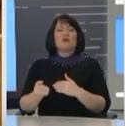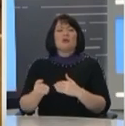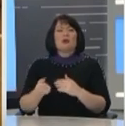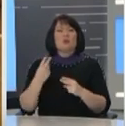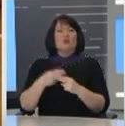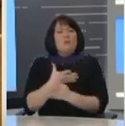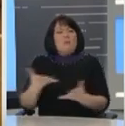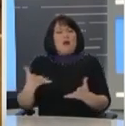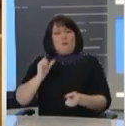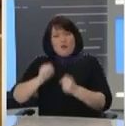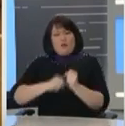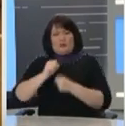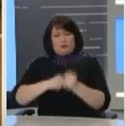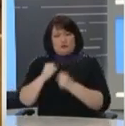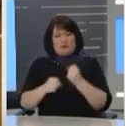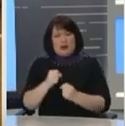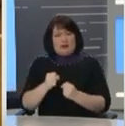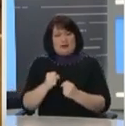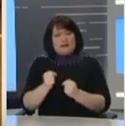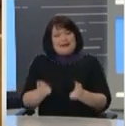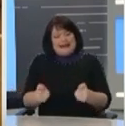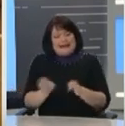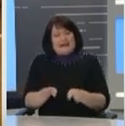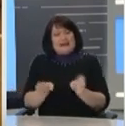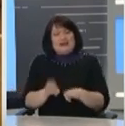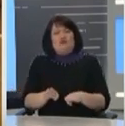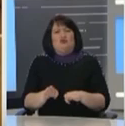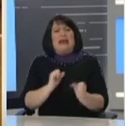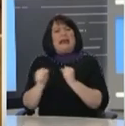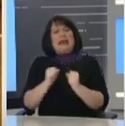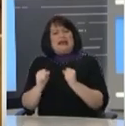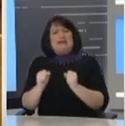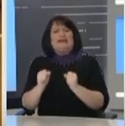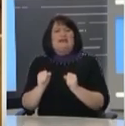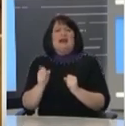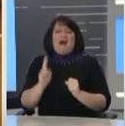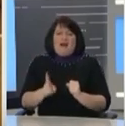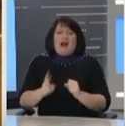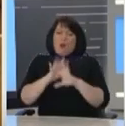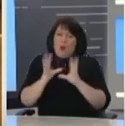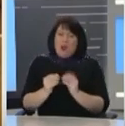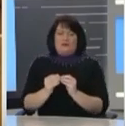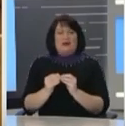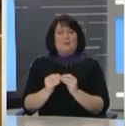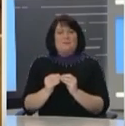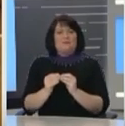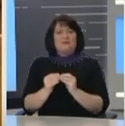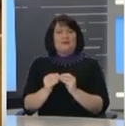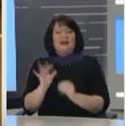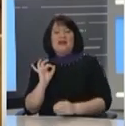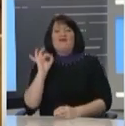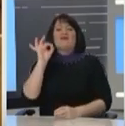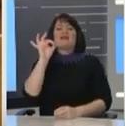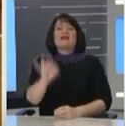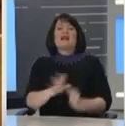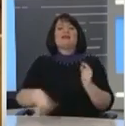μεγάλη προσπάθεια να επουλώσουμε σταδιακά τις πληγές της κρίσης και να φέρουμε τη χώρα εκεί που